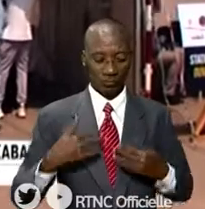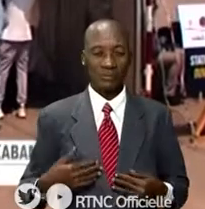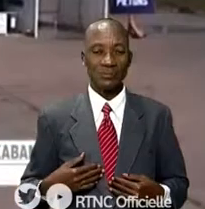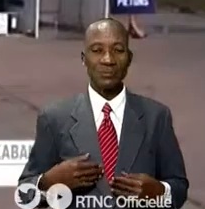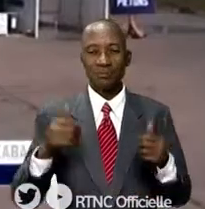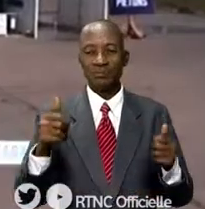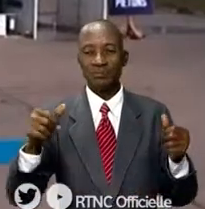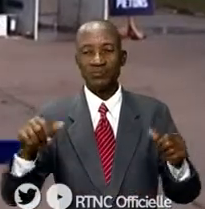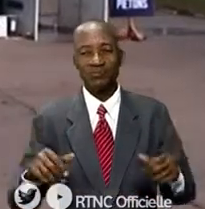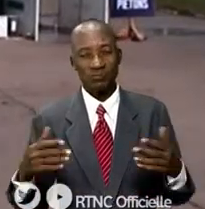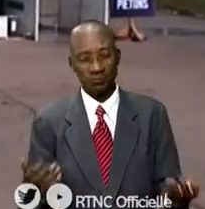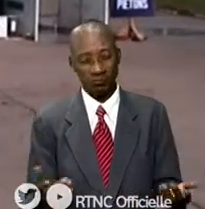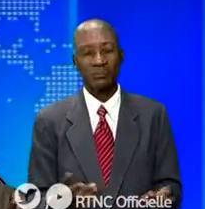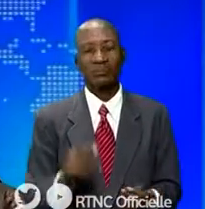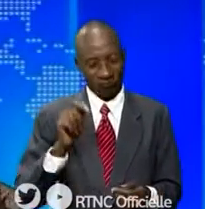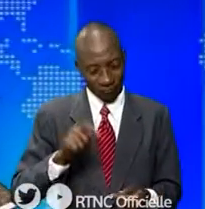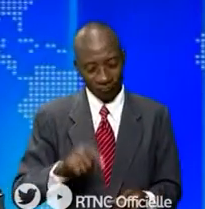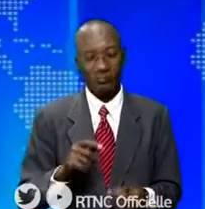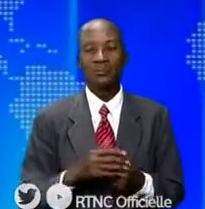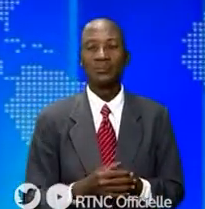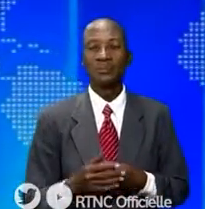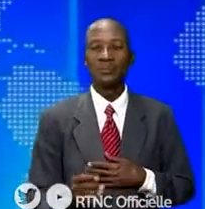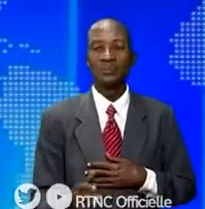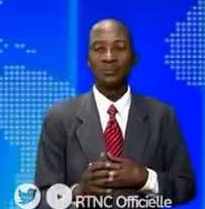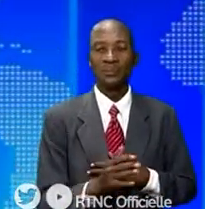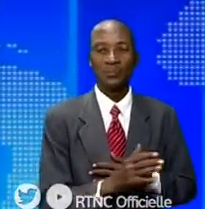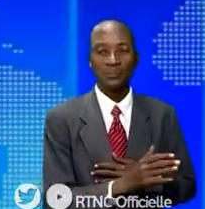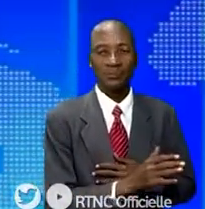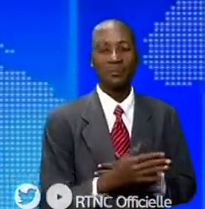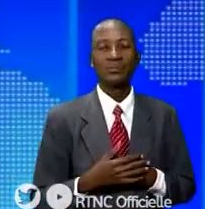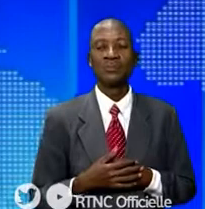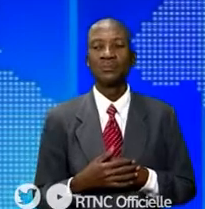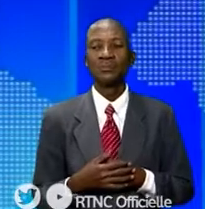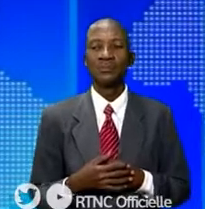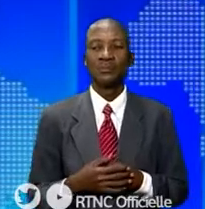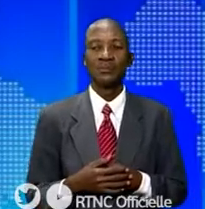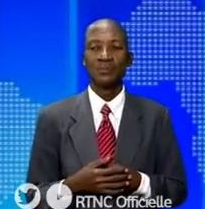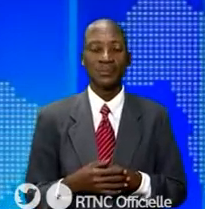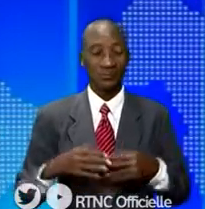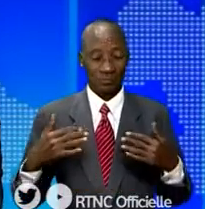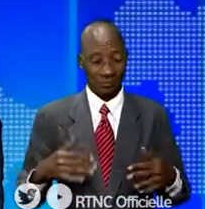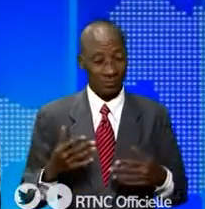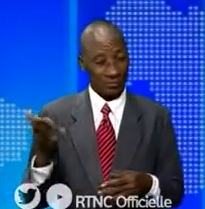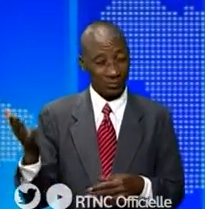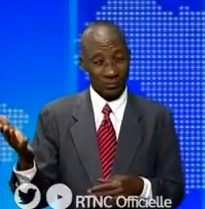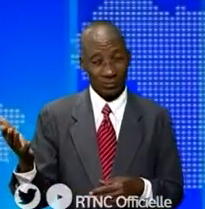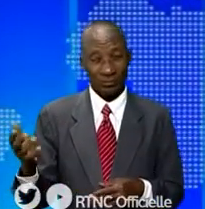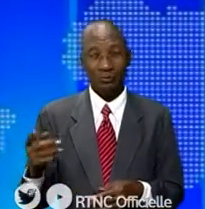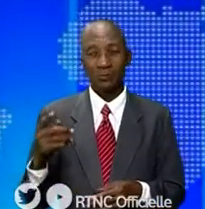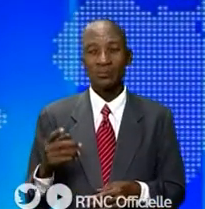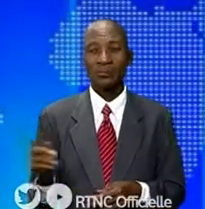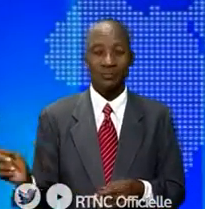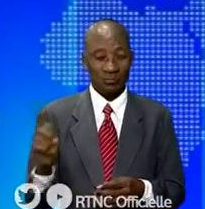pourrait surgir brutalement. Cette manifestation a été rendue possible grâce à la fondation